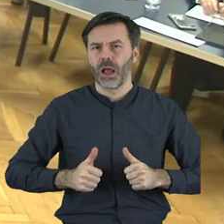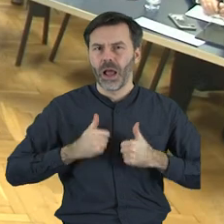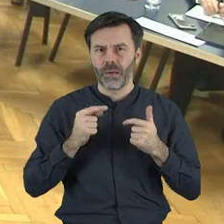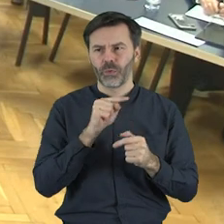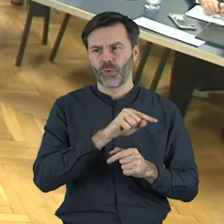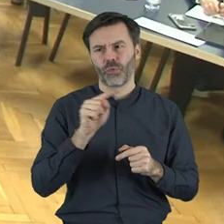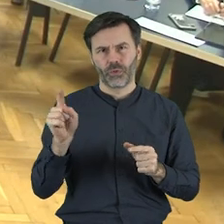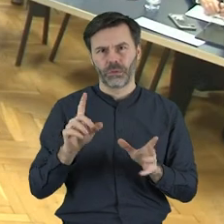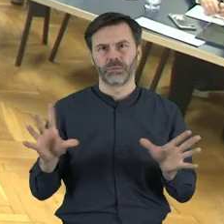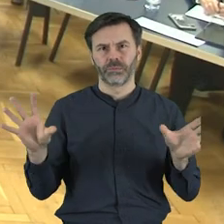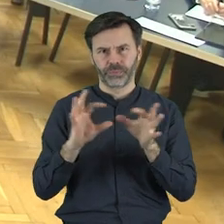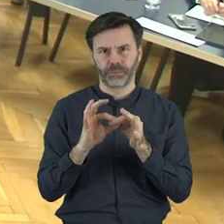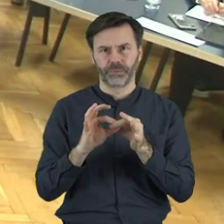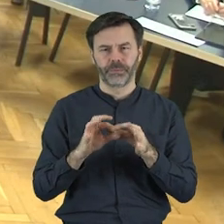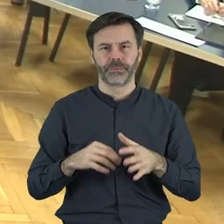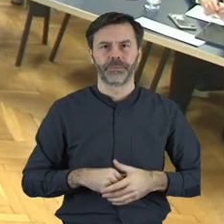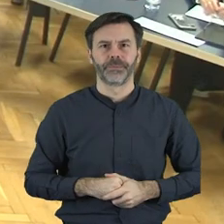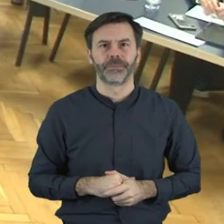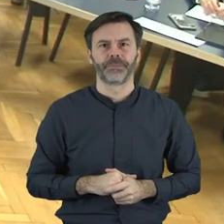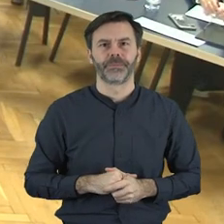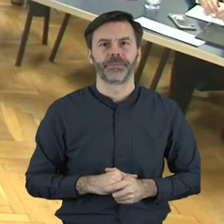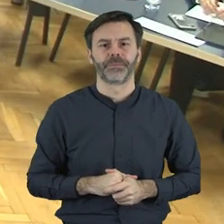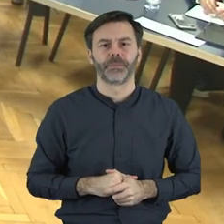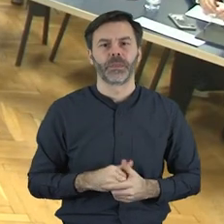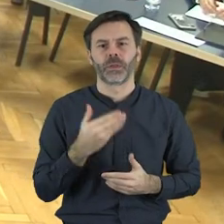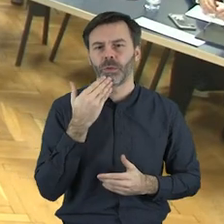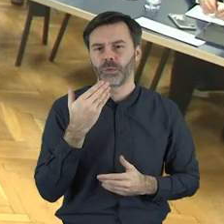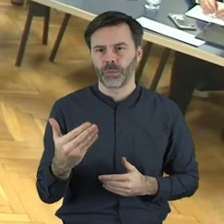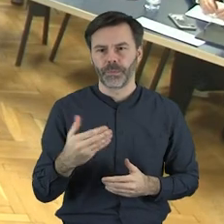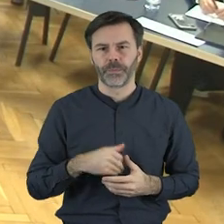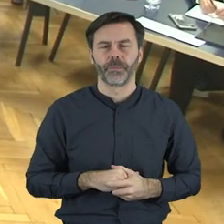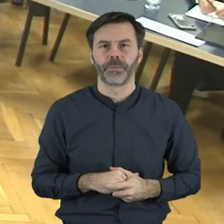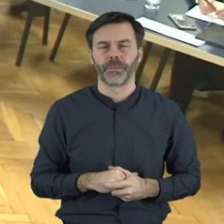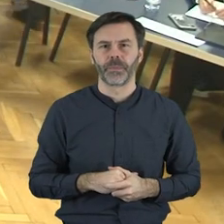Dziękuję bardzo. Proszę bardzo, pani radna Jolanta Ziembak-Zik.